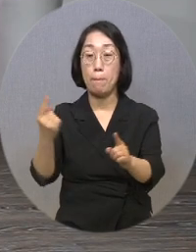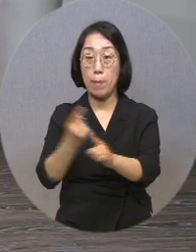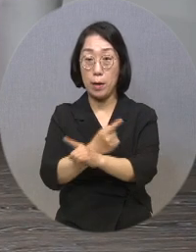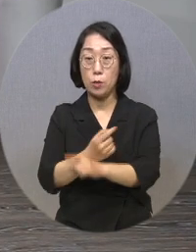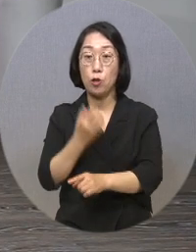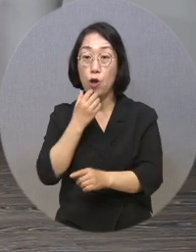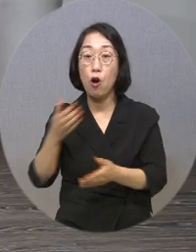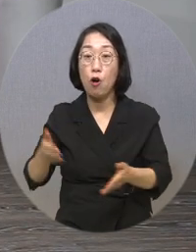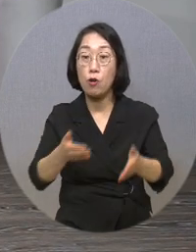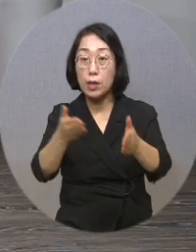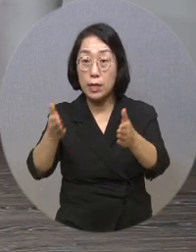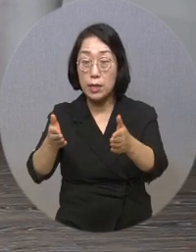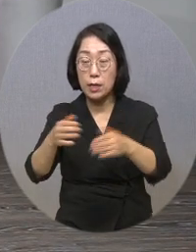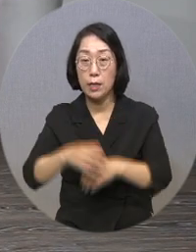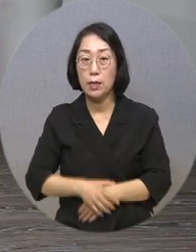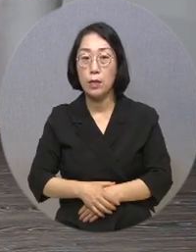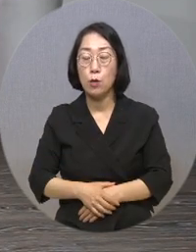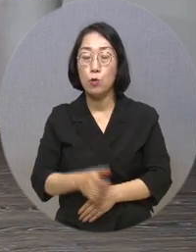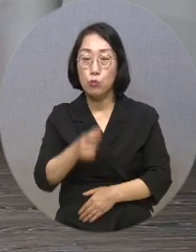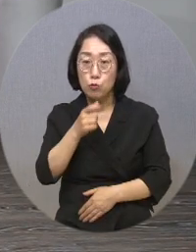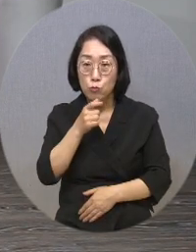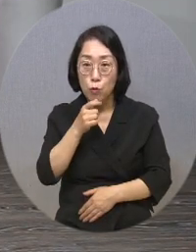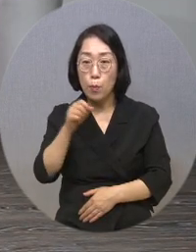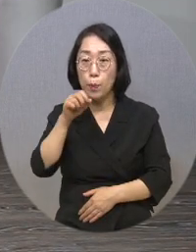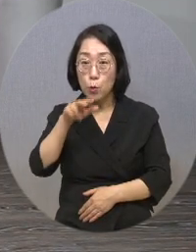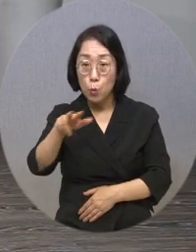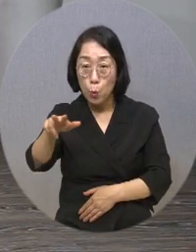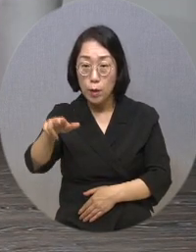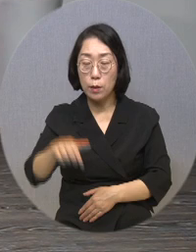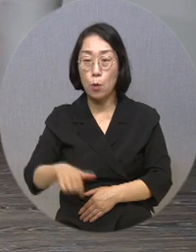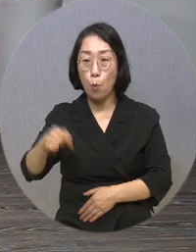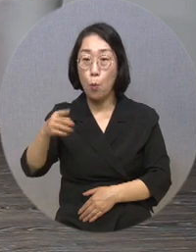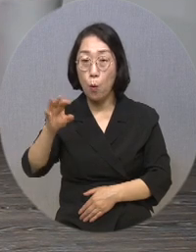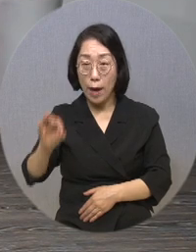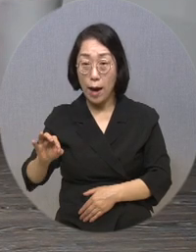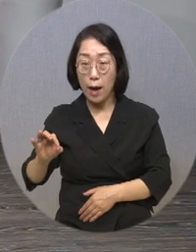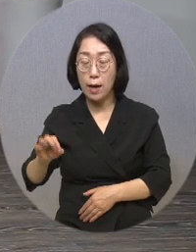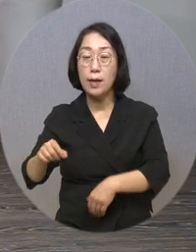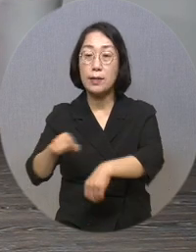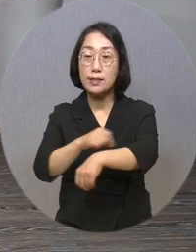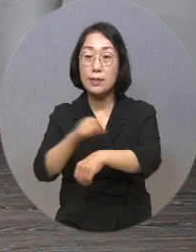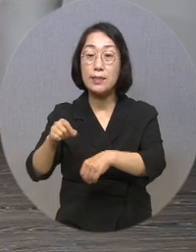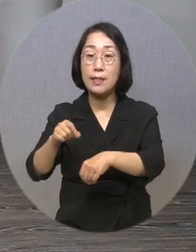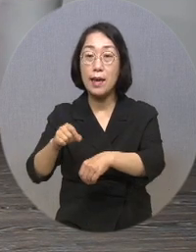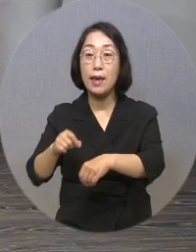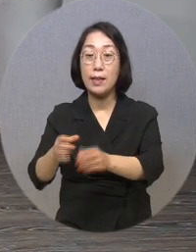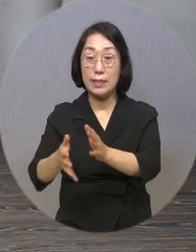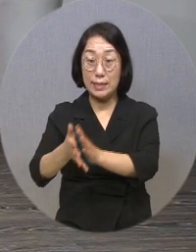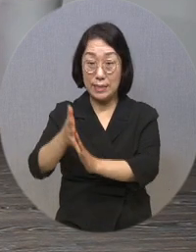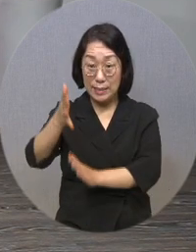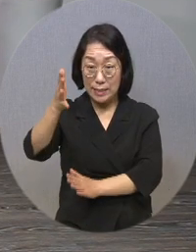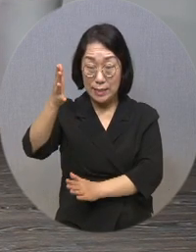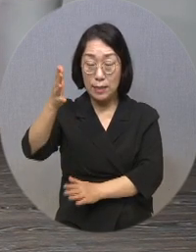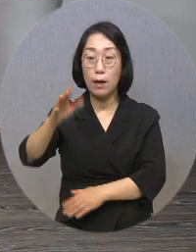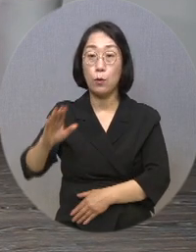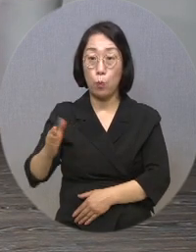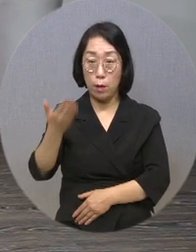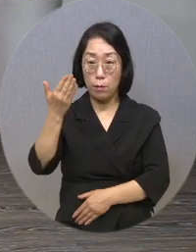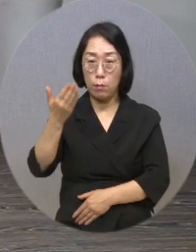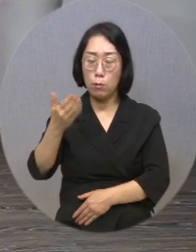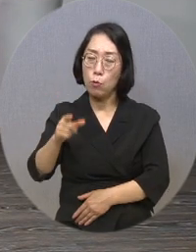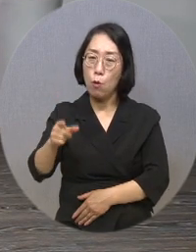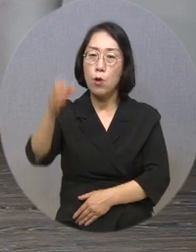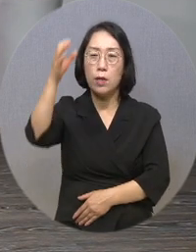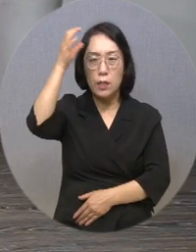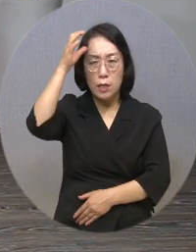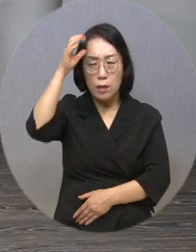경기 지역에서 수원, 용인, 이제 고양 특례시가 출범을 하는데 특례시 출범에 대해 기대와